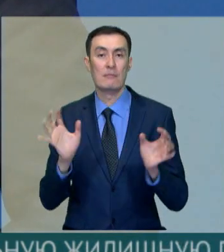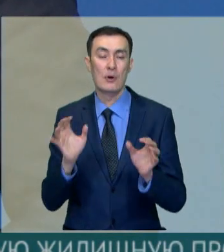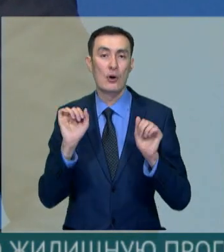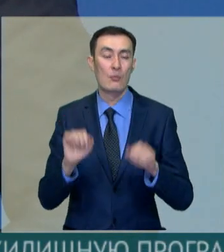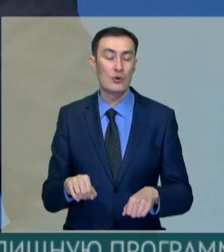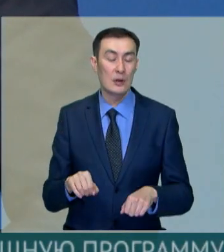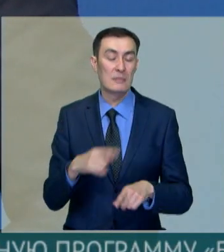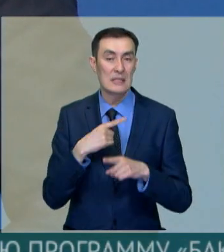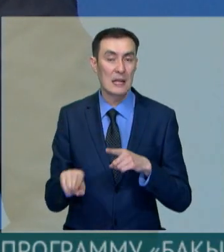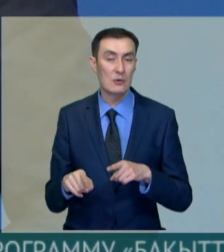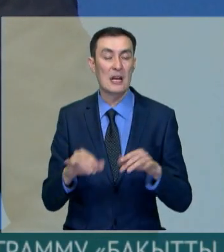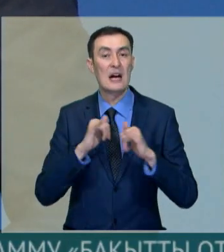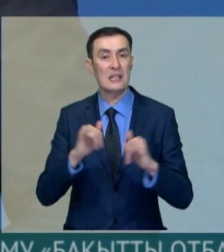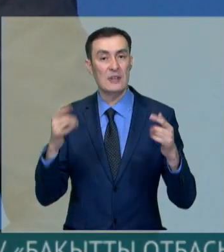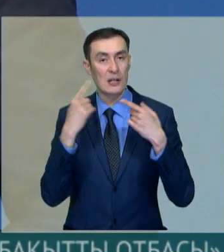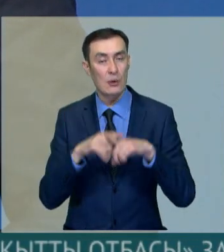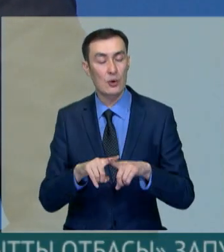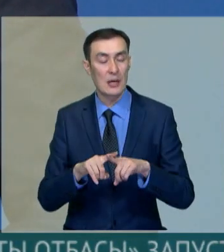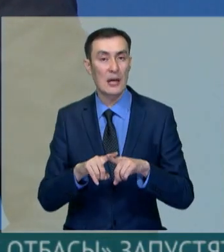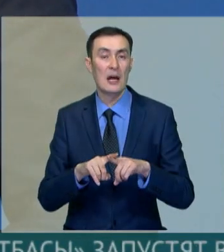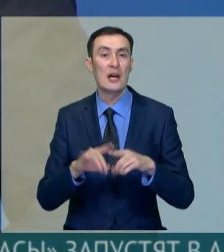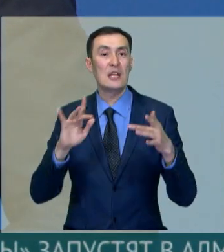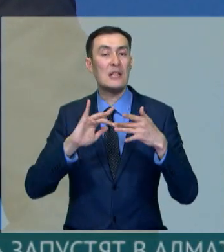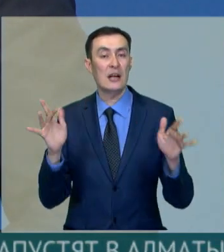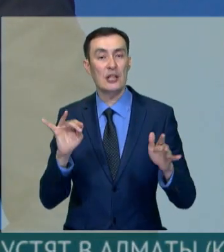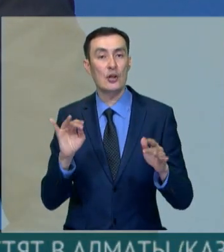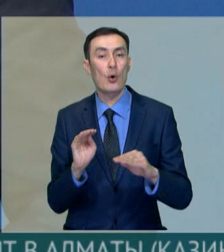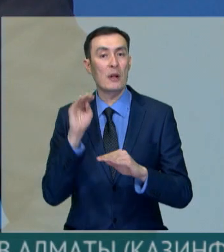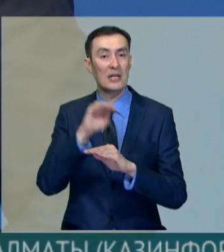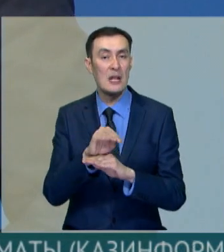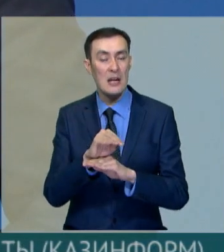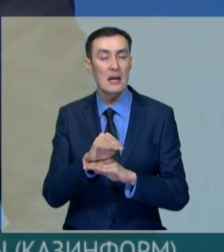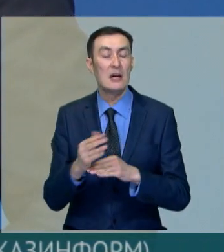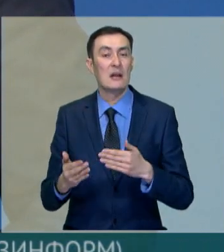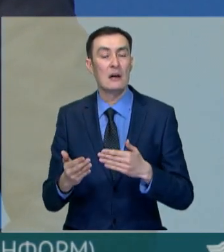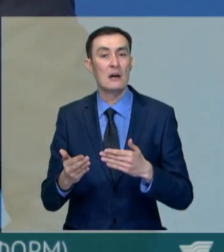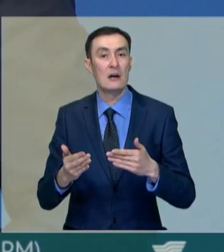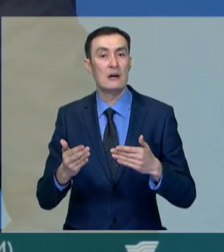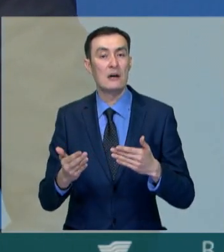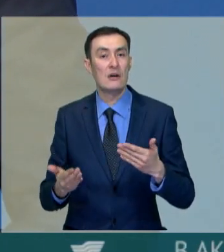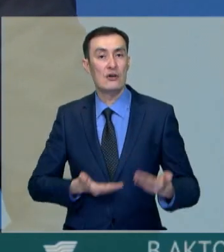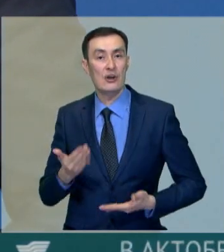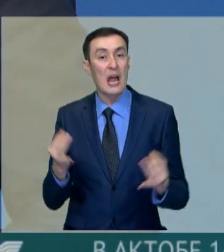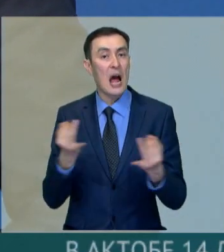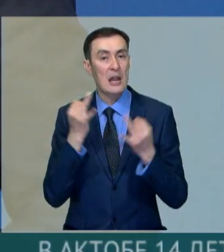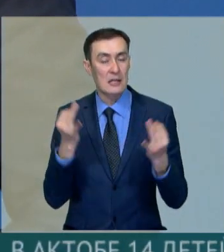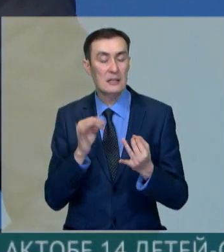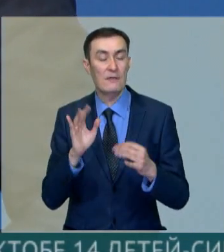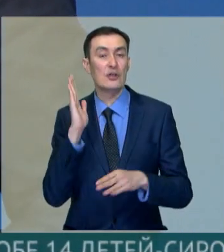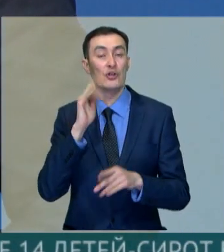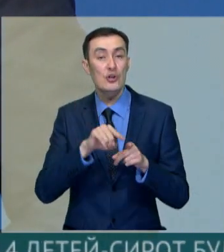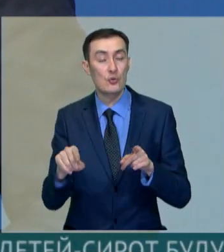секунд. Развитие получит технологии виртуальной и дополненной реальности, интернет вещей и масса других. В текущем году